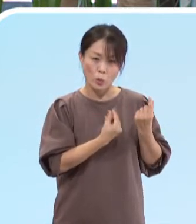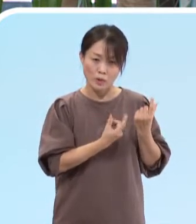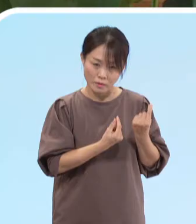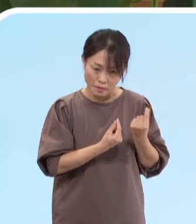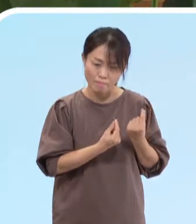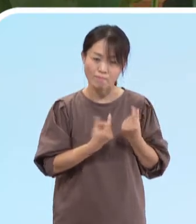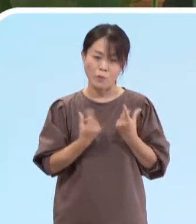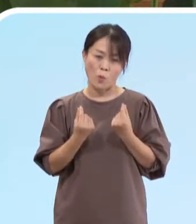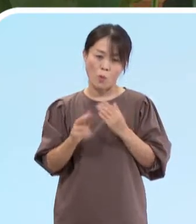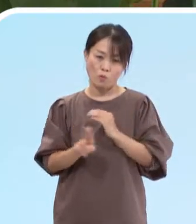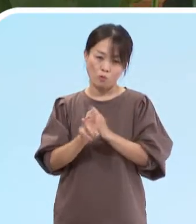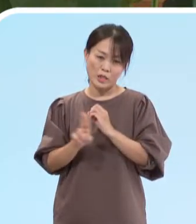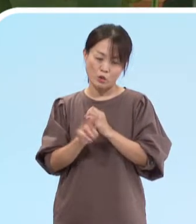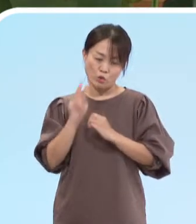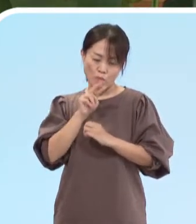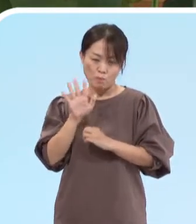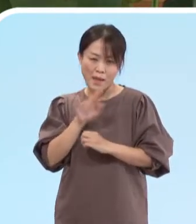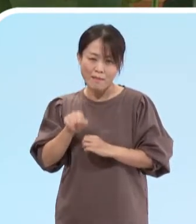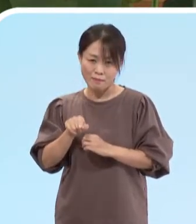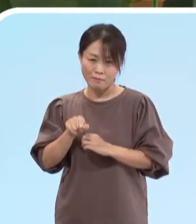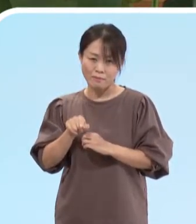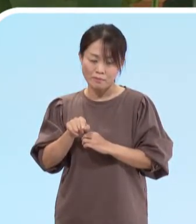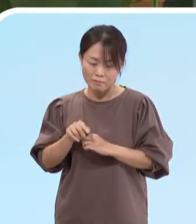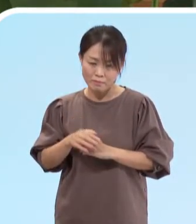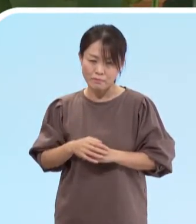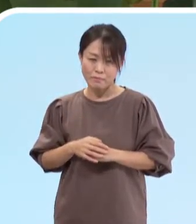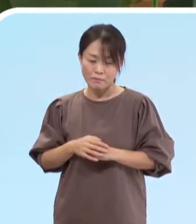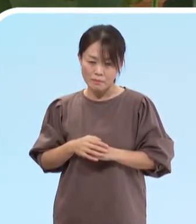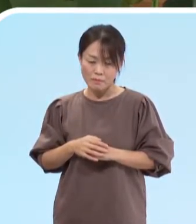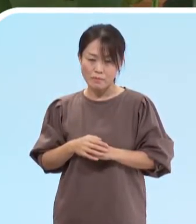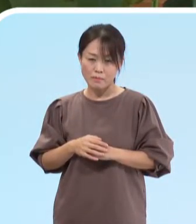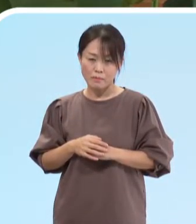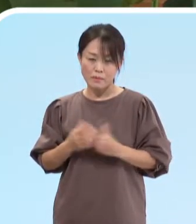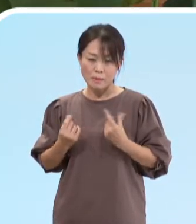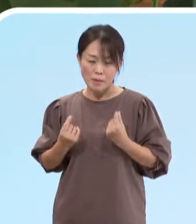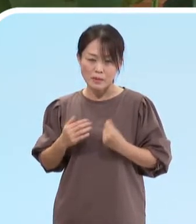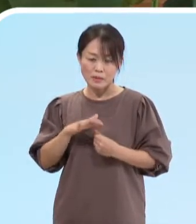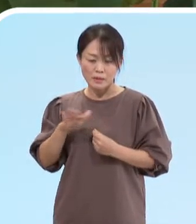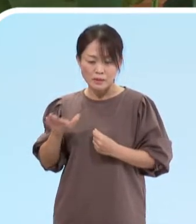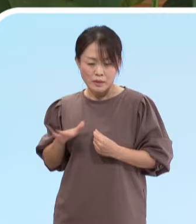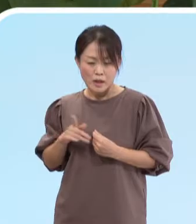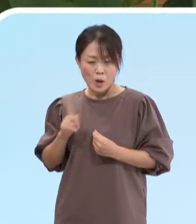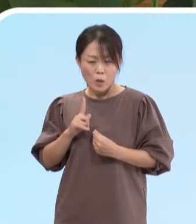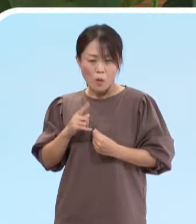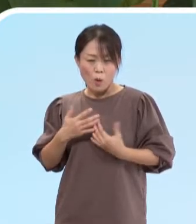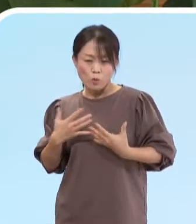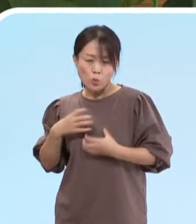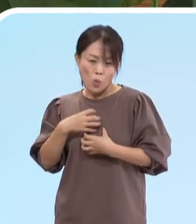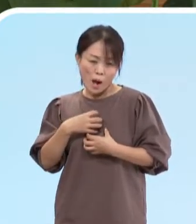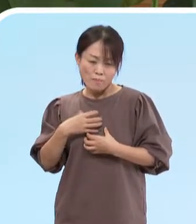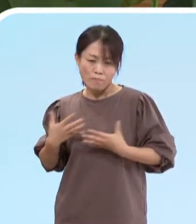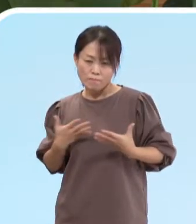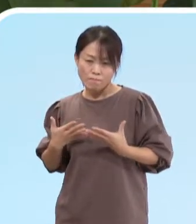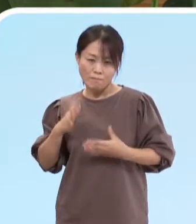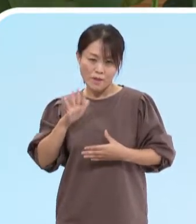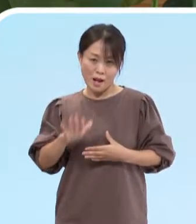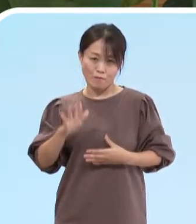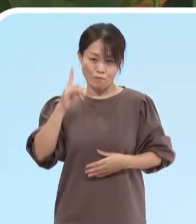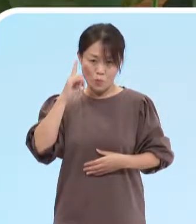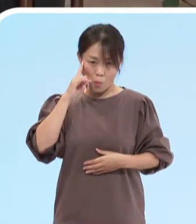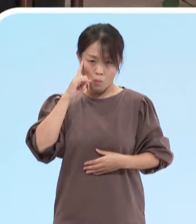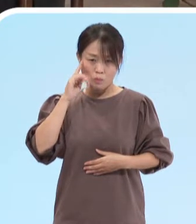ですね。 このウイルスというのは目に見えない敵といいますか、相手なので、なかなかどうしていいかなって迷われると